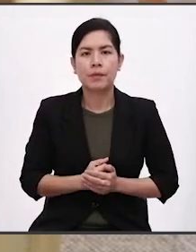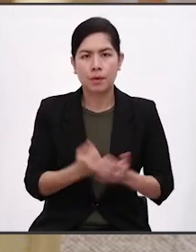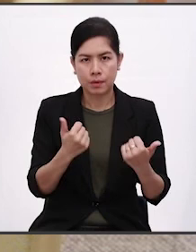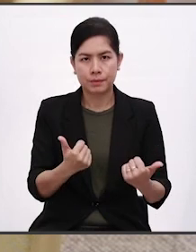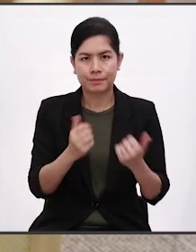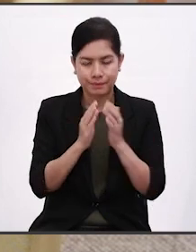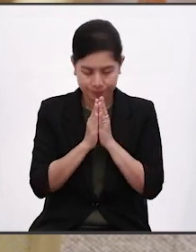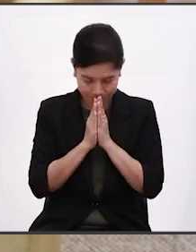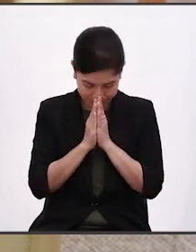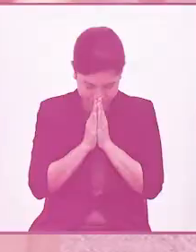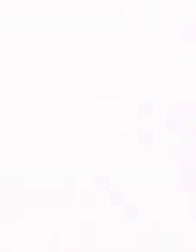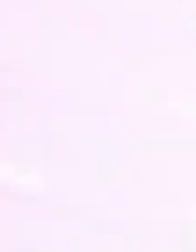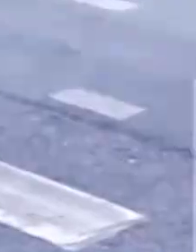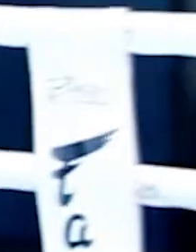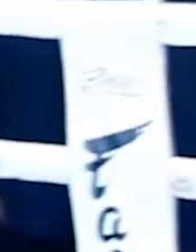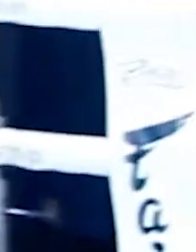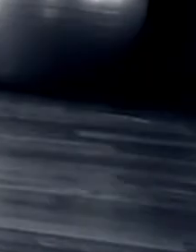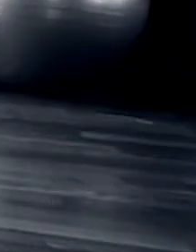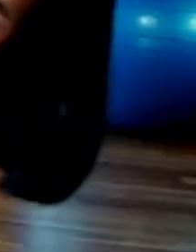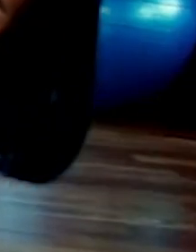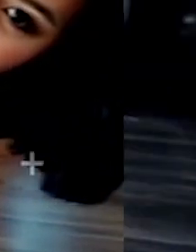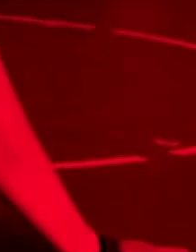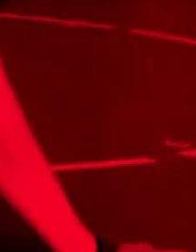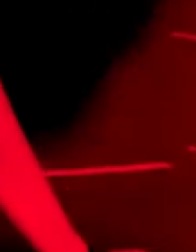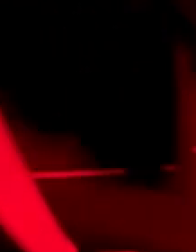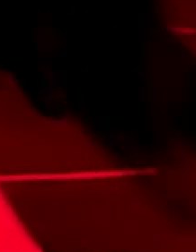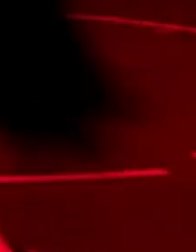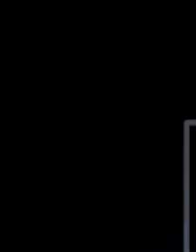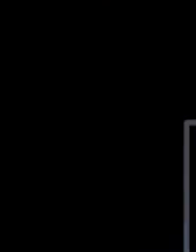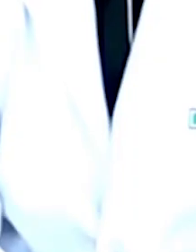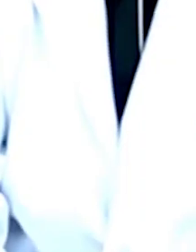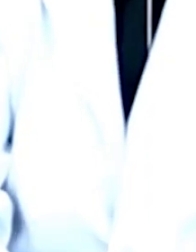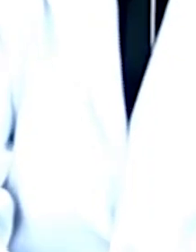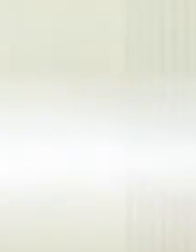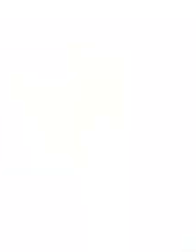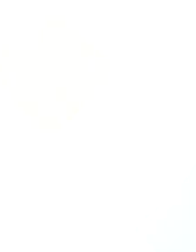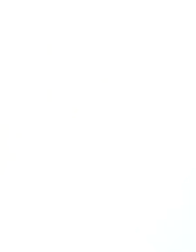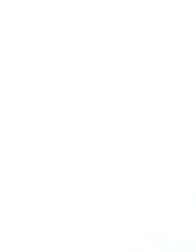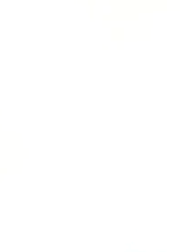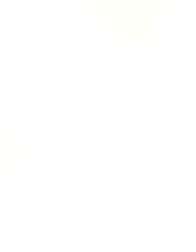ณหมอค่ะ ครับสวัสดีครับ